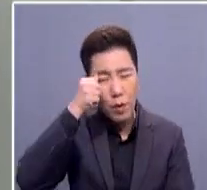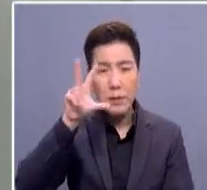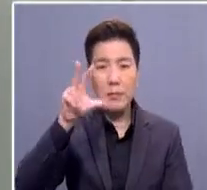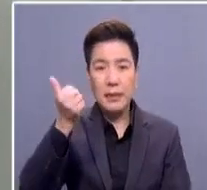1วันเท่านั้นค่ะ